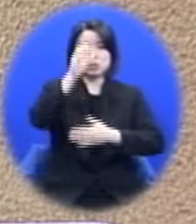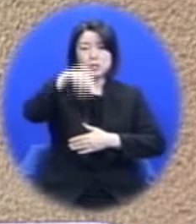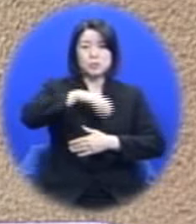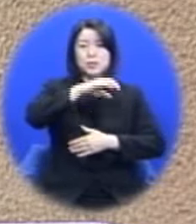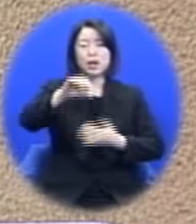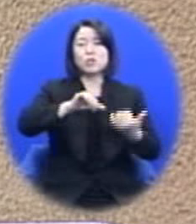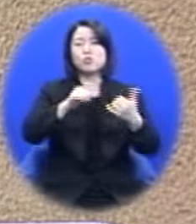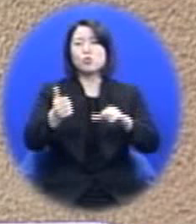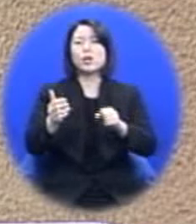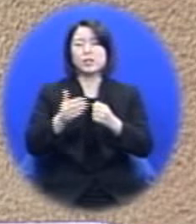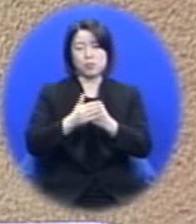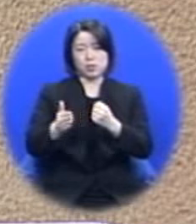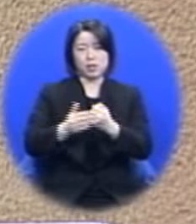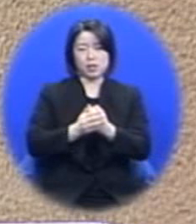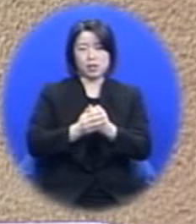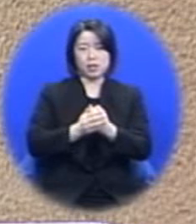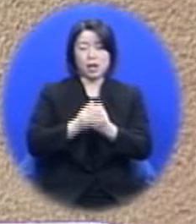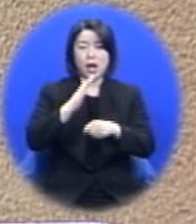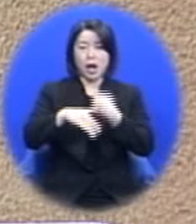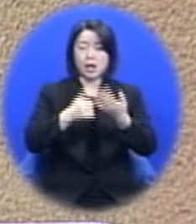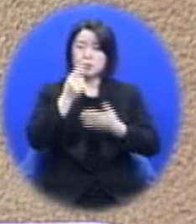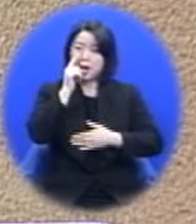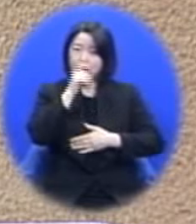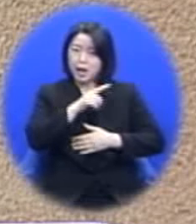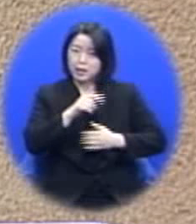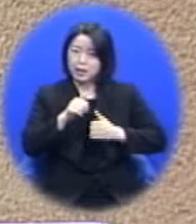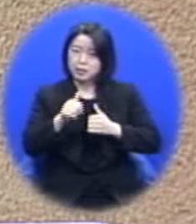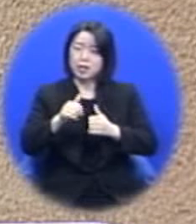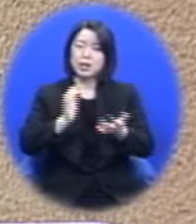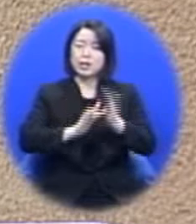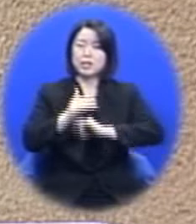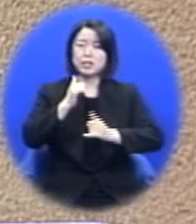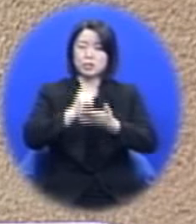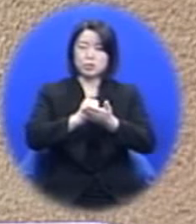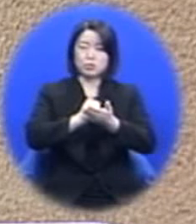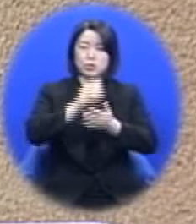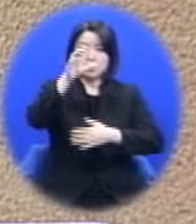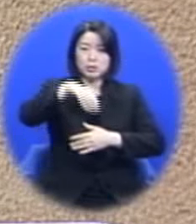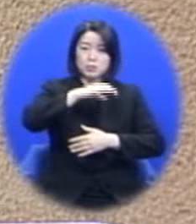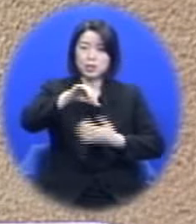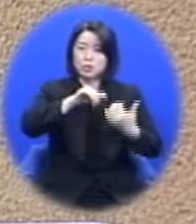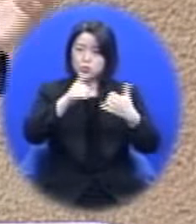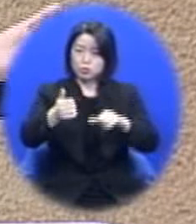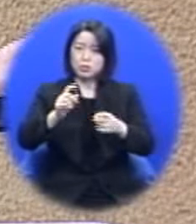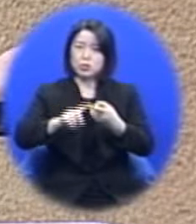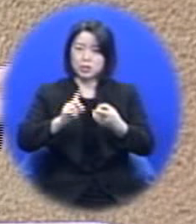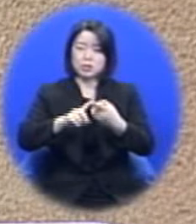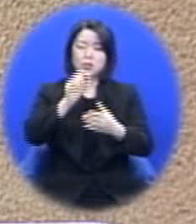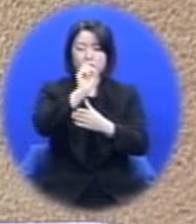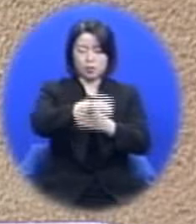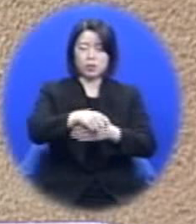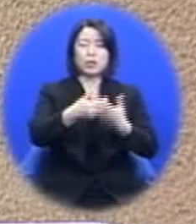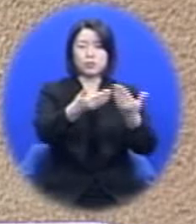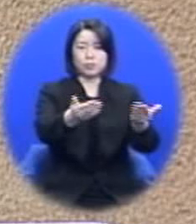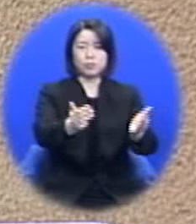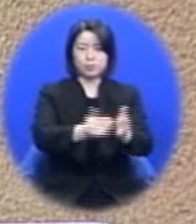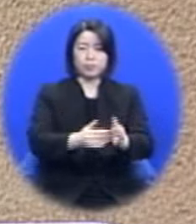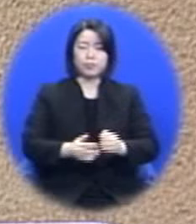하나님이 악에 의해서 예수님의 십자가에 죽으시는 것을 그냥 허락하셨어요.